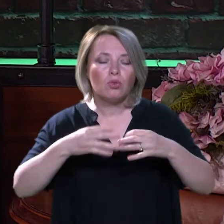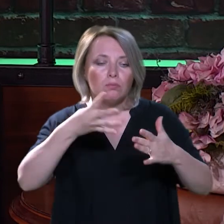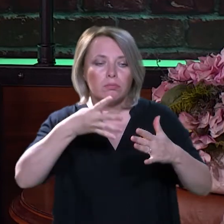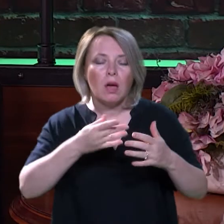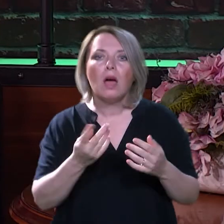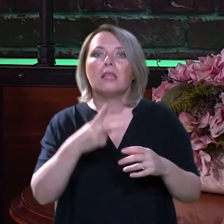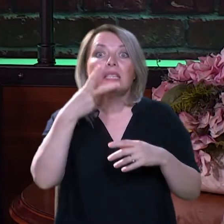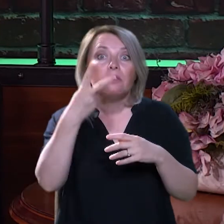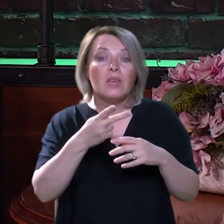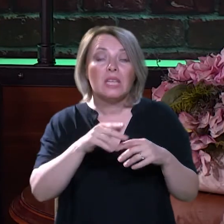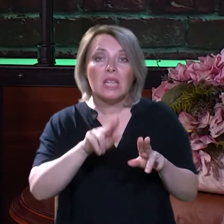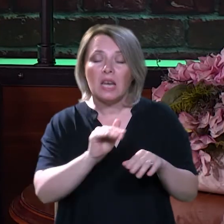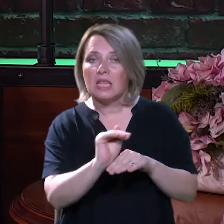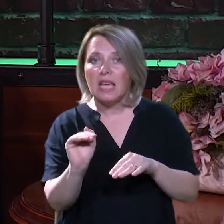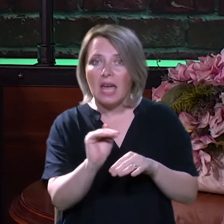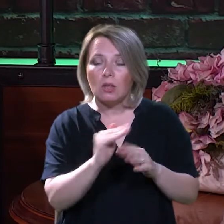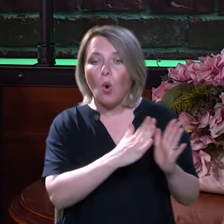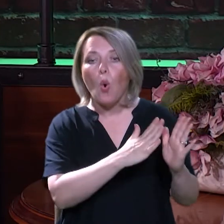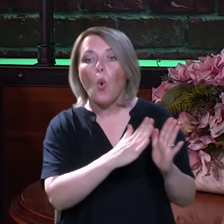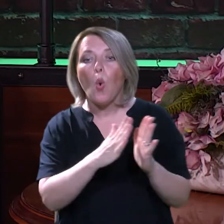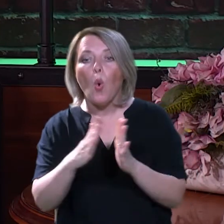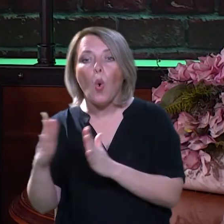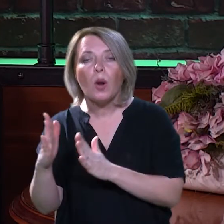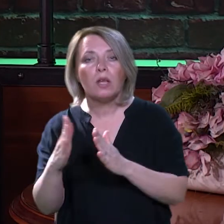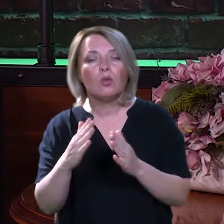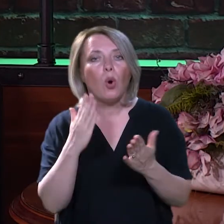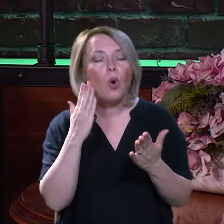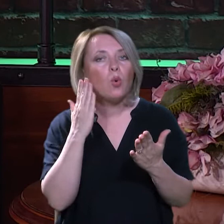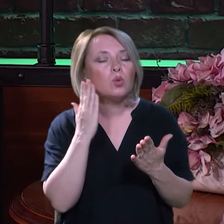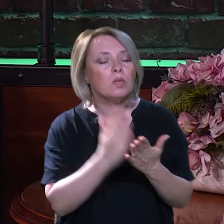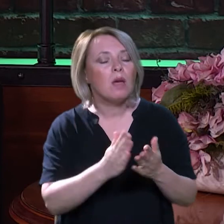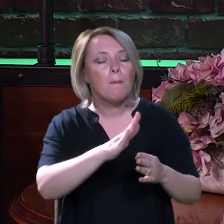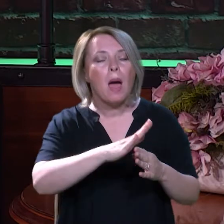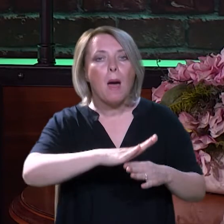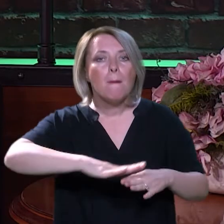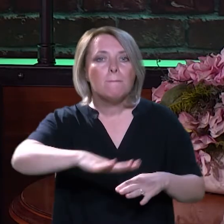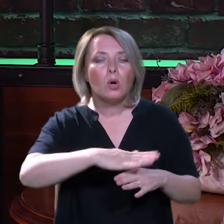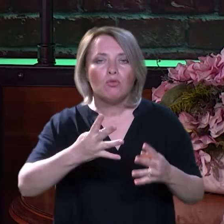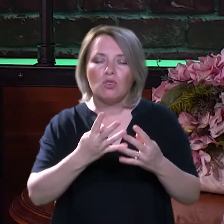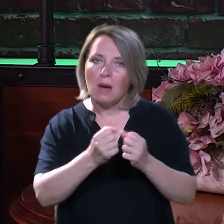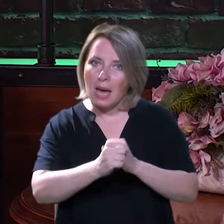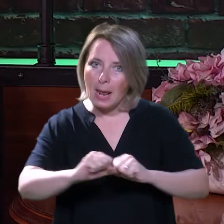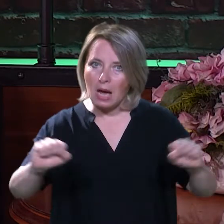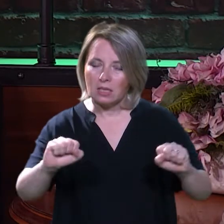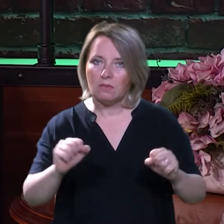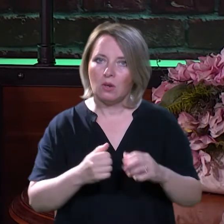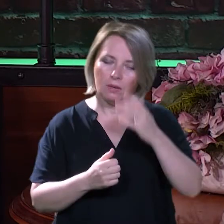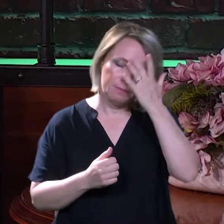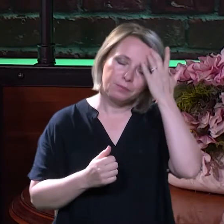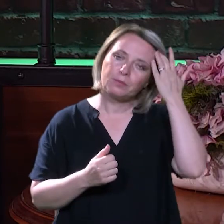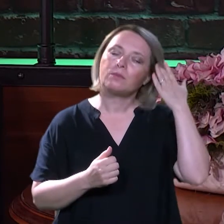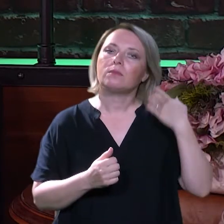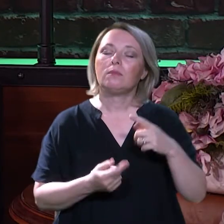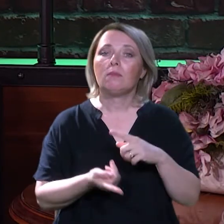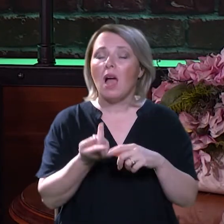urednog razvoja na svim područjima. Ako je, onda se dalje dijete uključuje u individualan rad sa psihologom i po potrebi se savjetuju